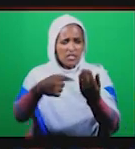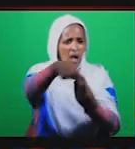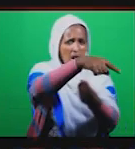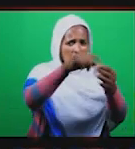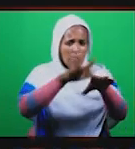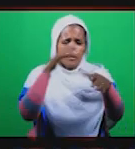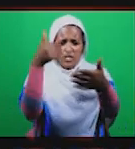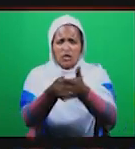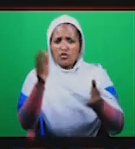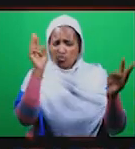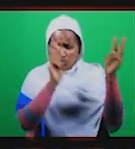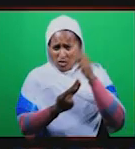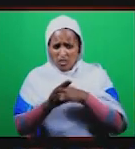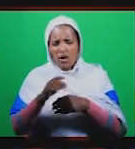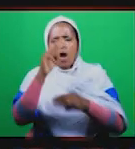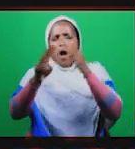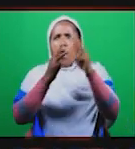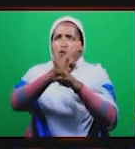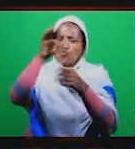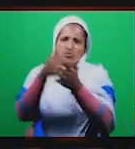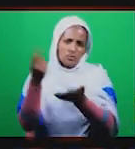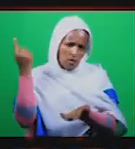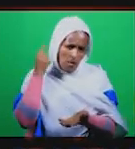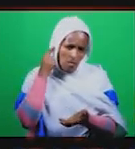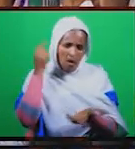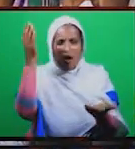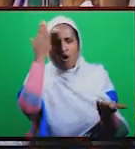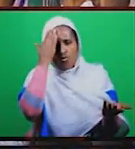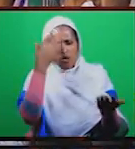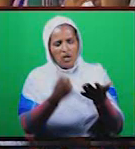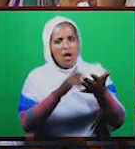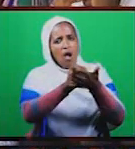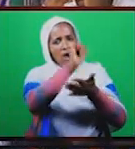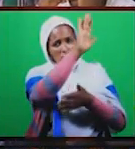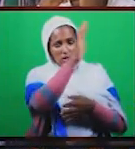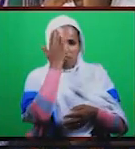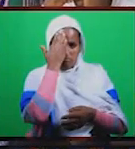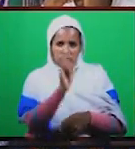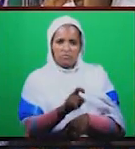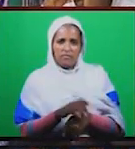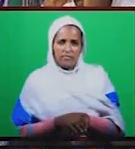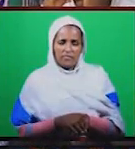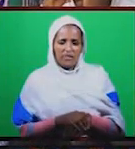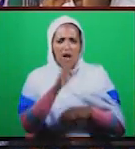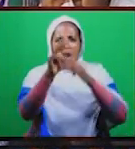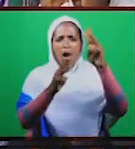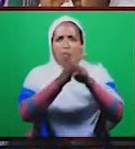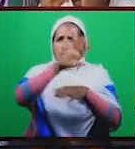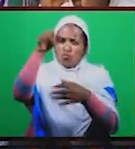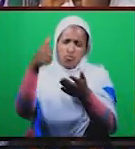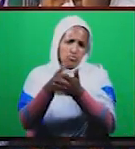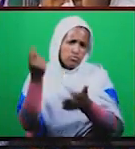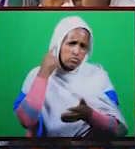በዚህ አካባቢ የደረሰውን ችግር ዓለም አውቆታል ይሄን እንድታውቁ ነው አደራ ምንላችሁ